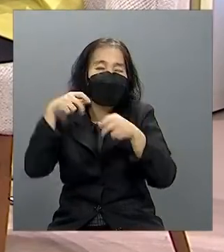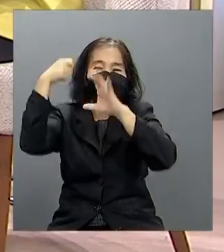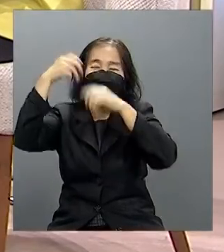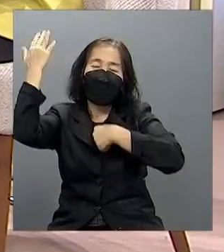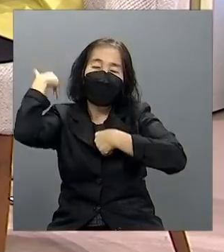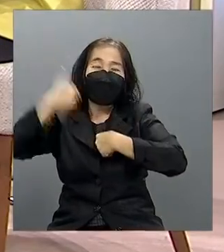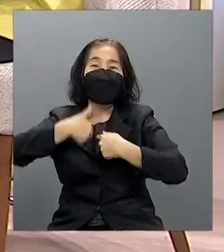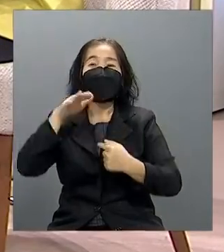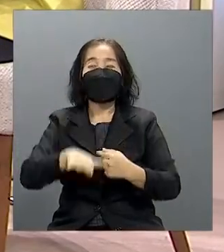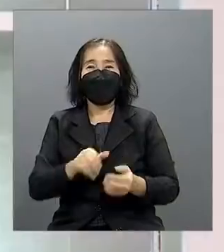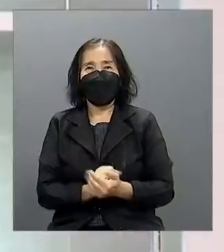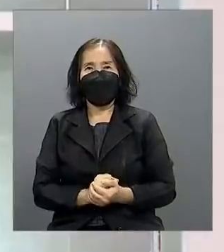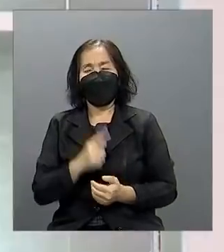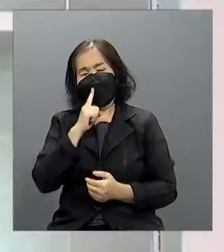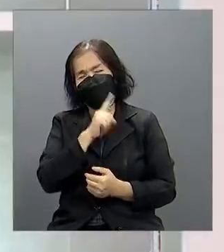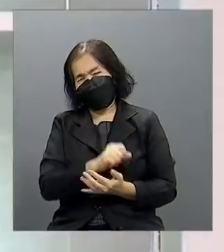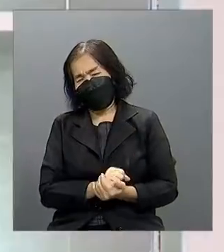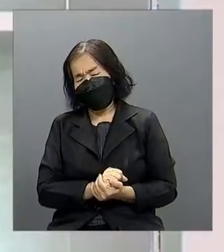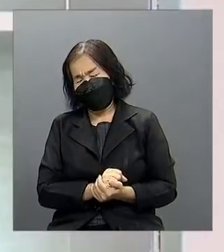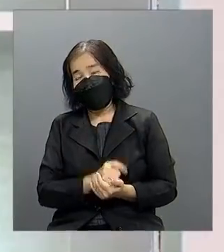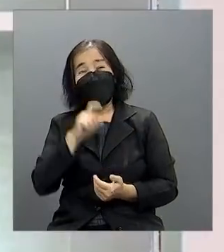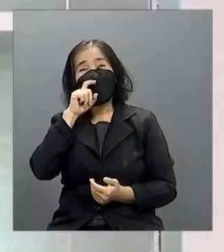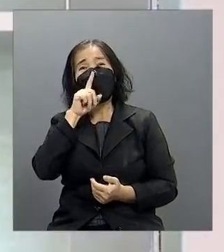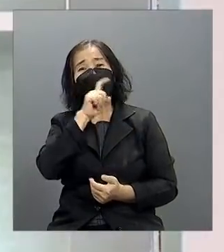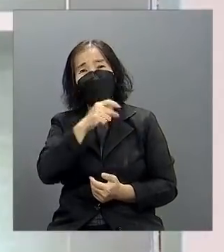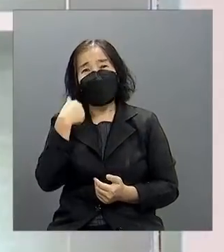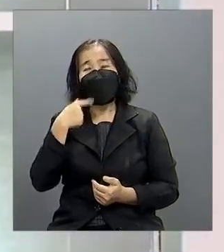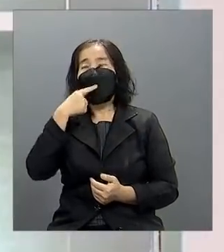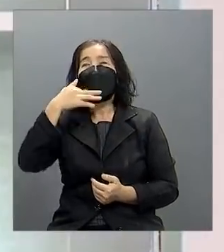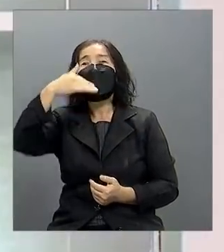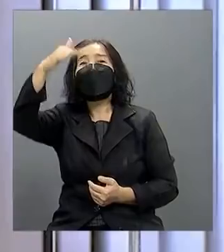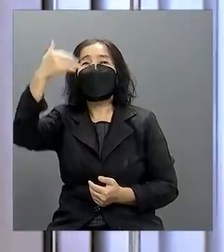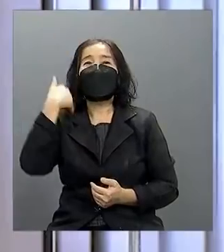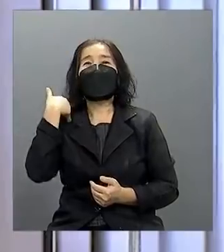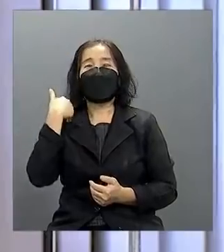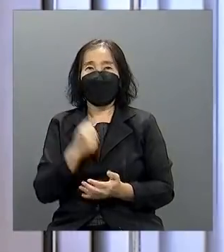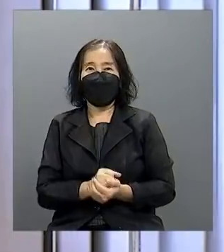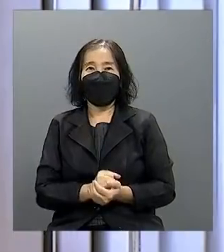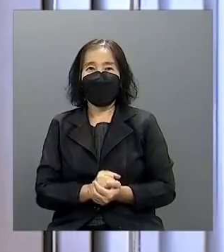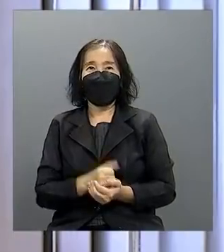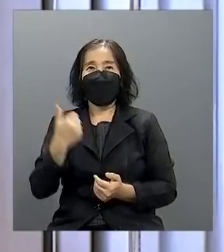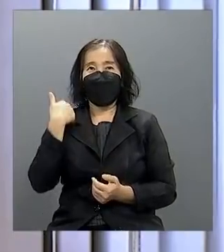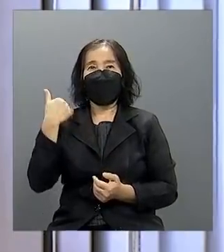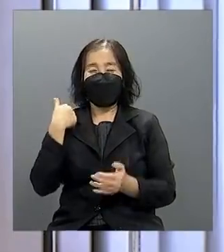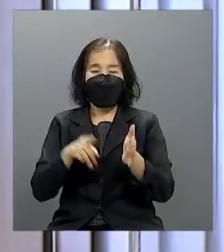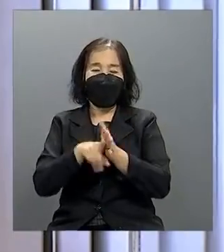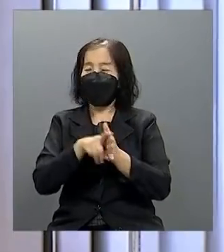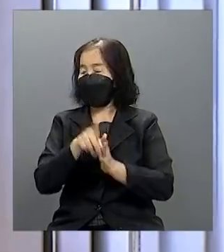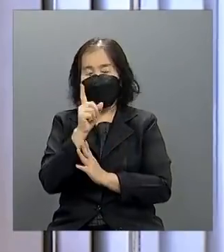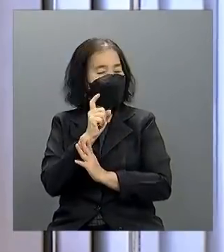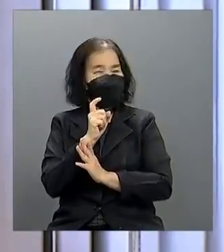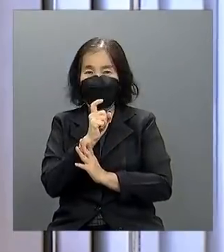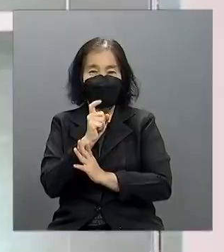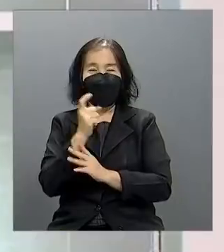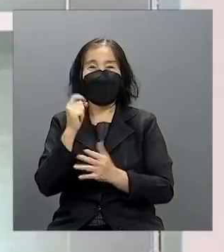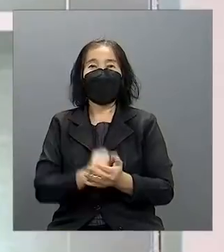เราจะทันไหมยุคที่แบบว่ารถมันลอยอยู่ในอากาศ ผมว่าทัน ที่เราดูในหนังอ่ะ ขนาดเชื้อโรคมันยังมาไวขนาดนี ้ ยังไงพวกนั้นได้ใช้ ใ